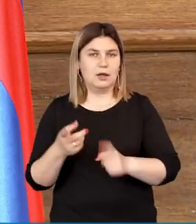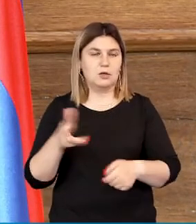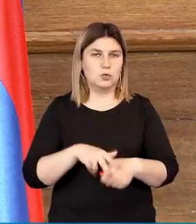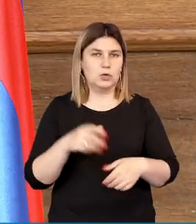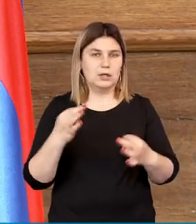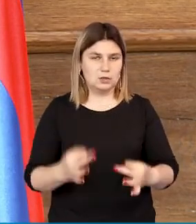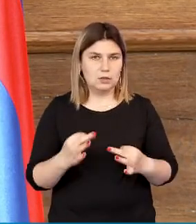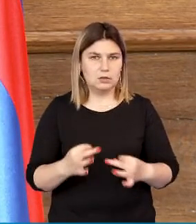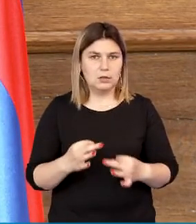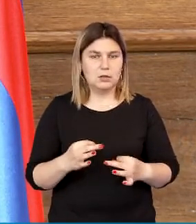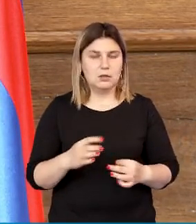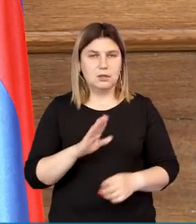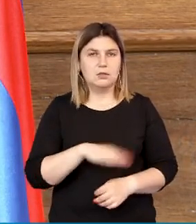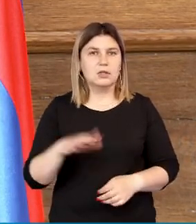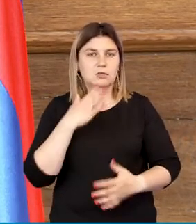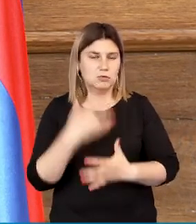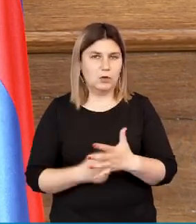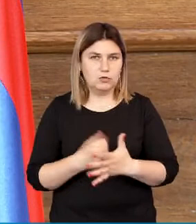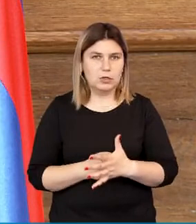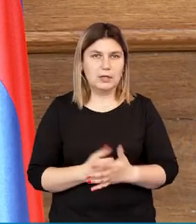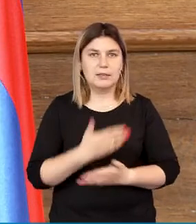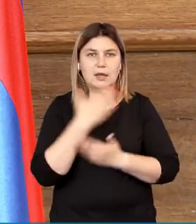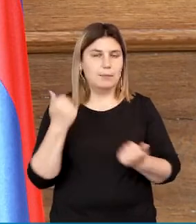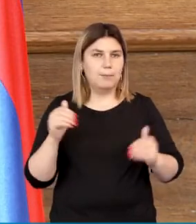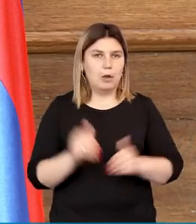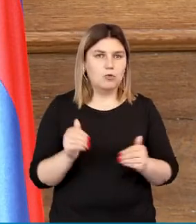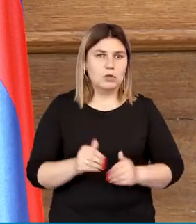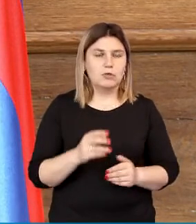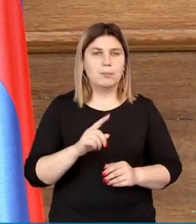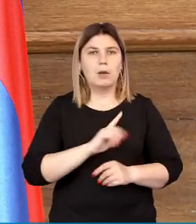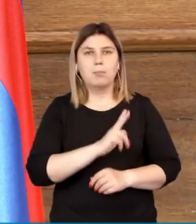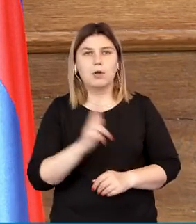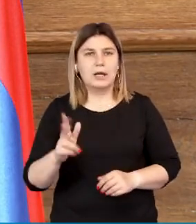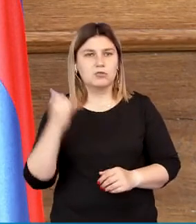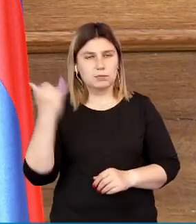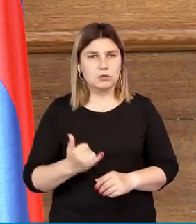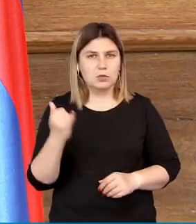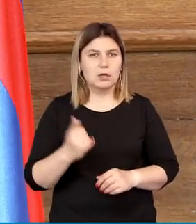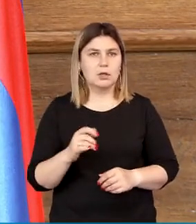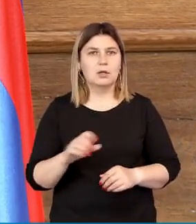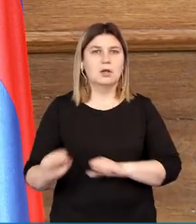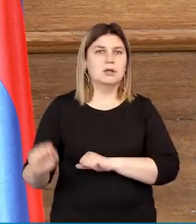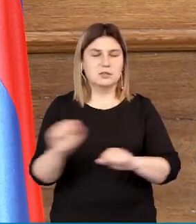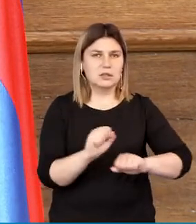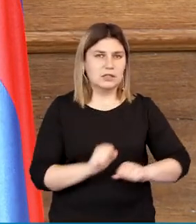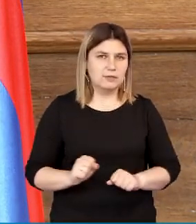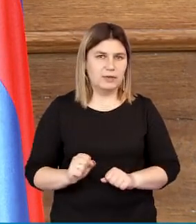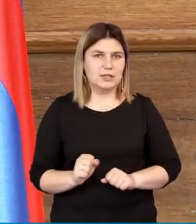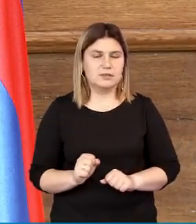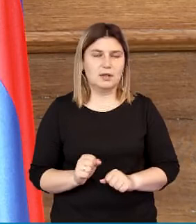z której do tej pory dzieci korzystały, więc nie mamy takiej możliwości, żeby po każdym dziecku przeprowadzać kompletną dezynfekcję